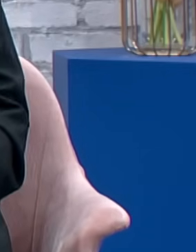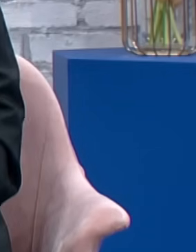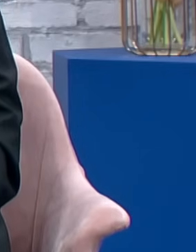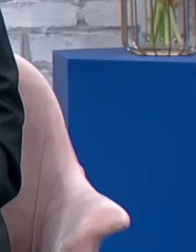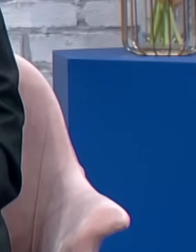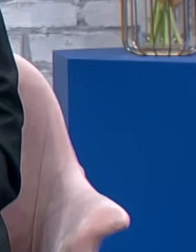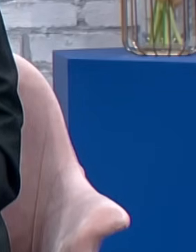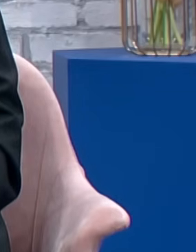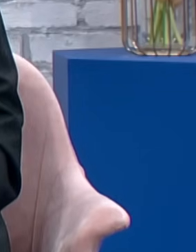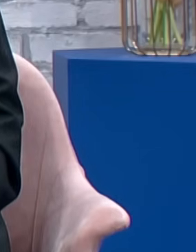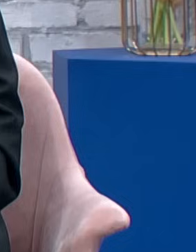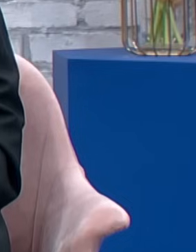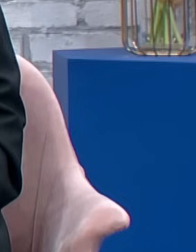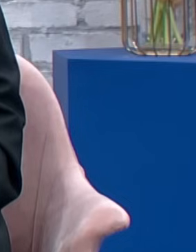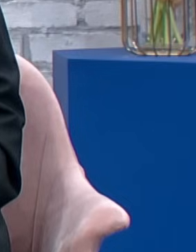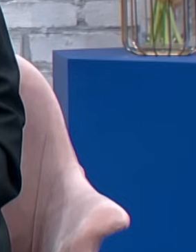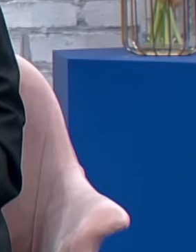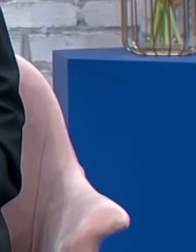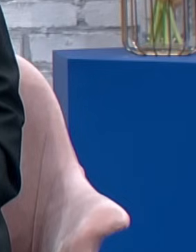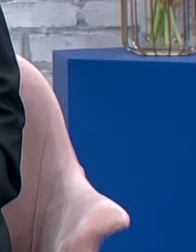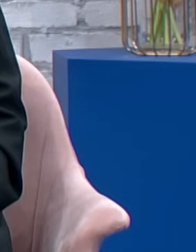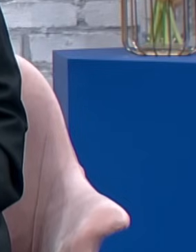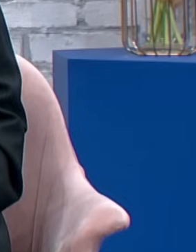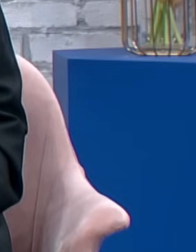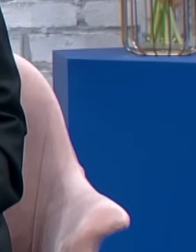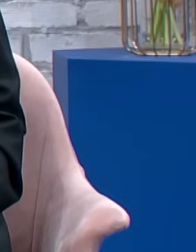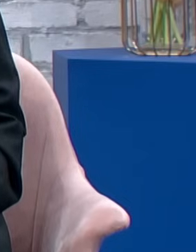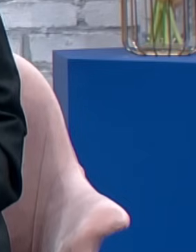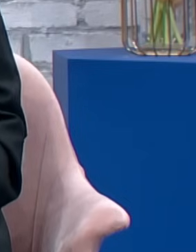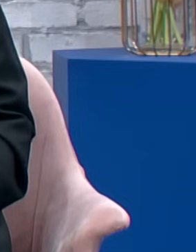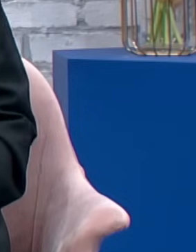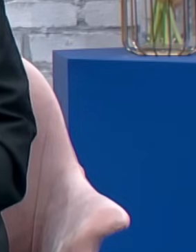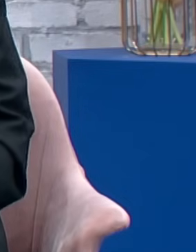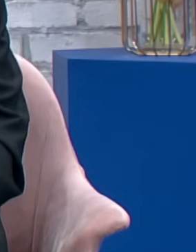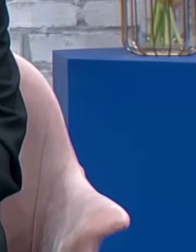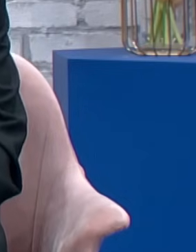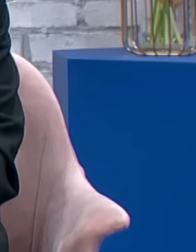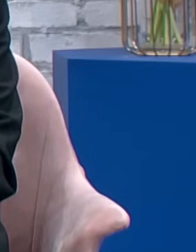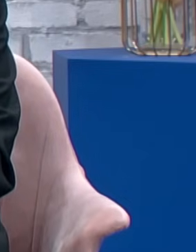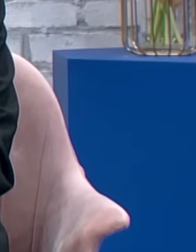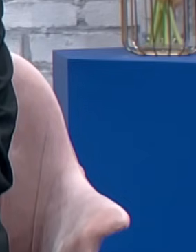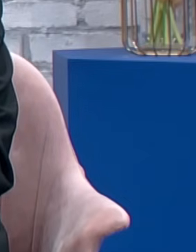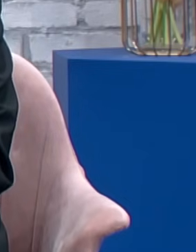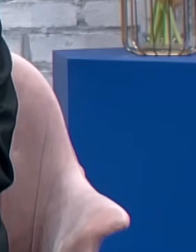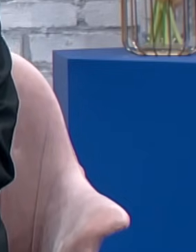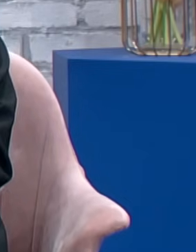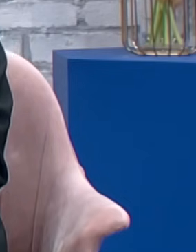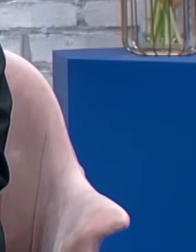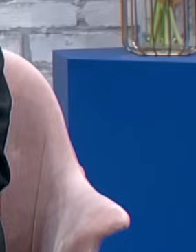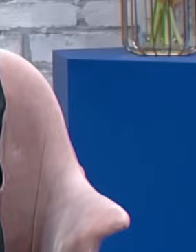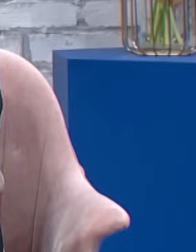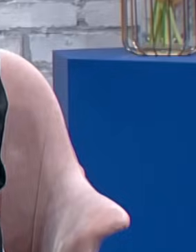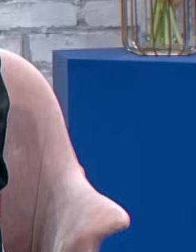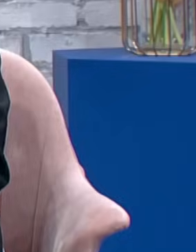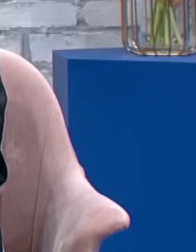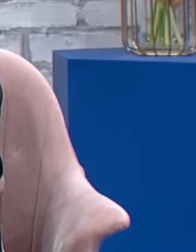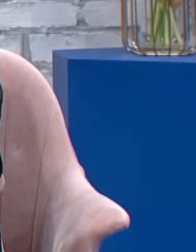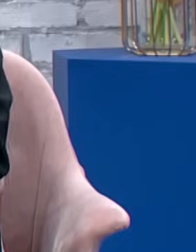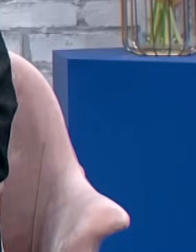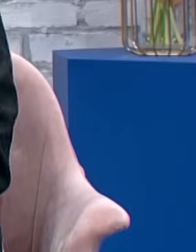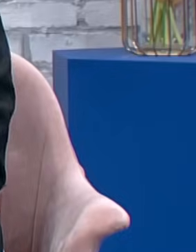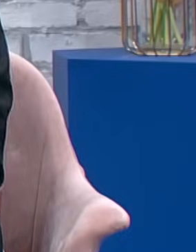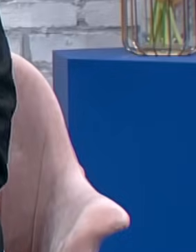목사님들이나 교회에서 전화 주시면 저희들 갖고 있는 노하우를 다 공개해 드리겠습니다 자 찬양 들으면서 저희는 다음 시간에